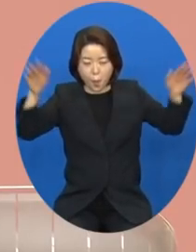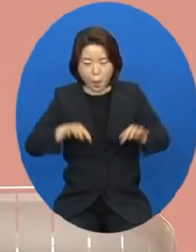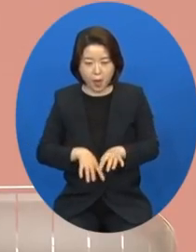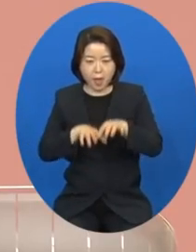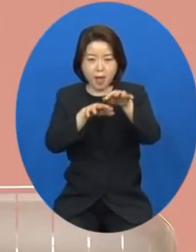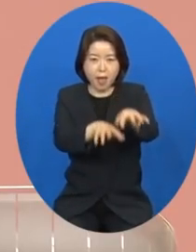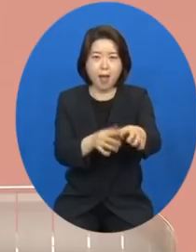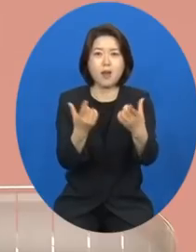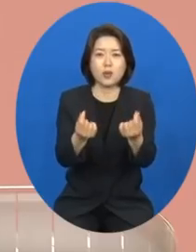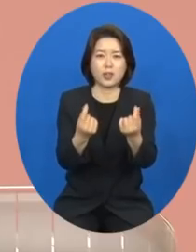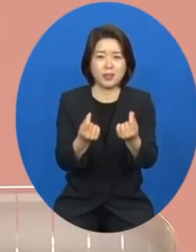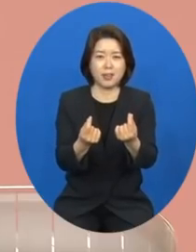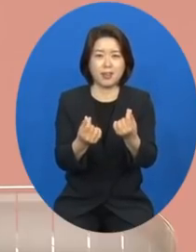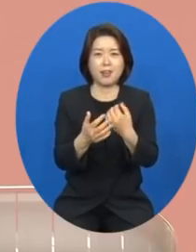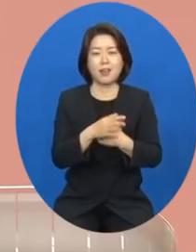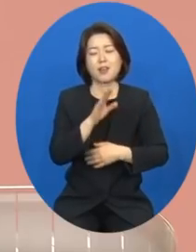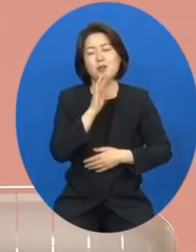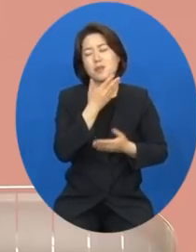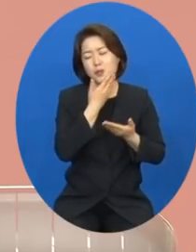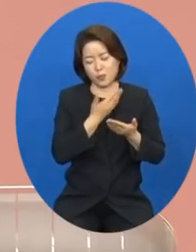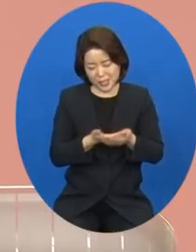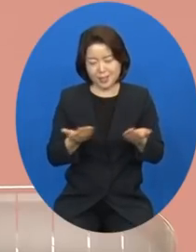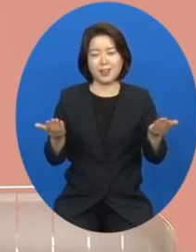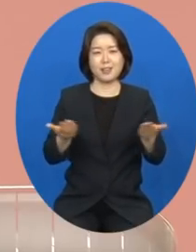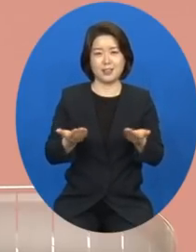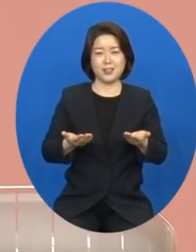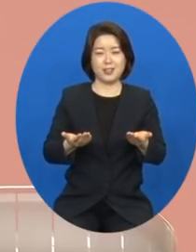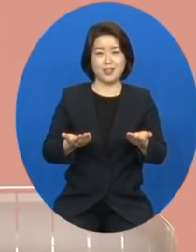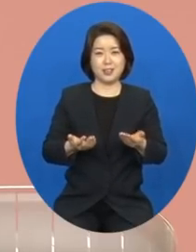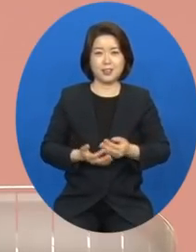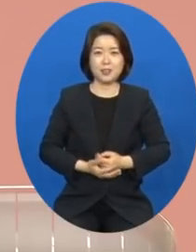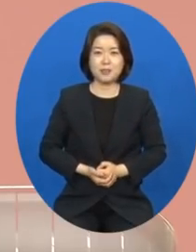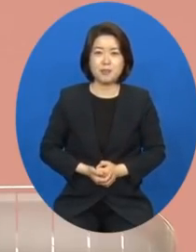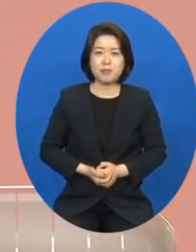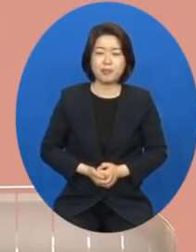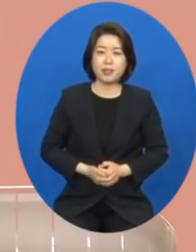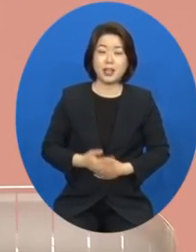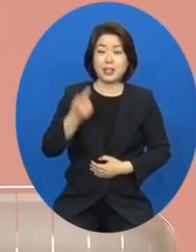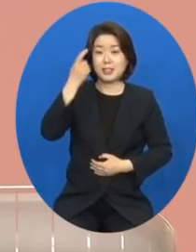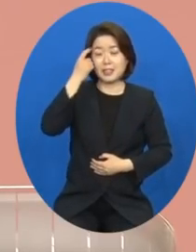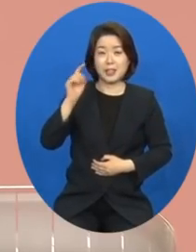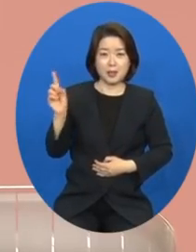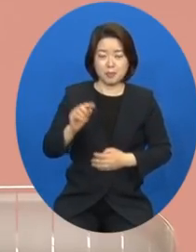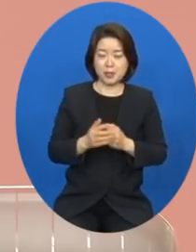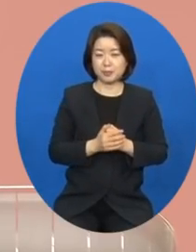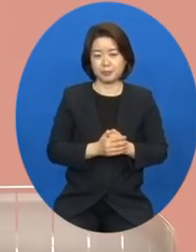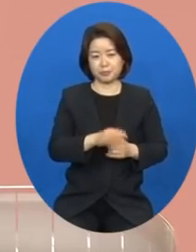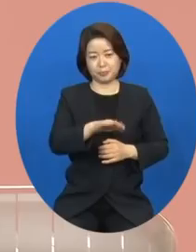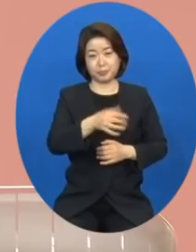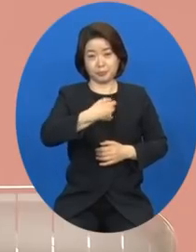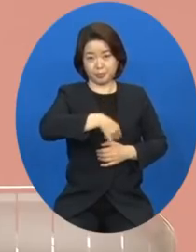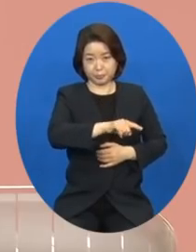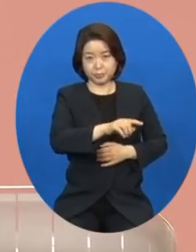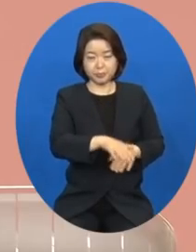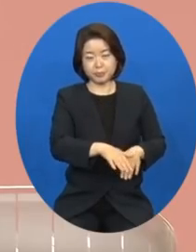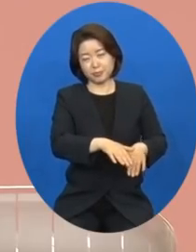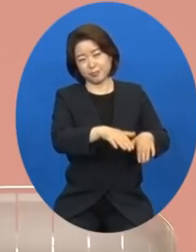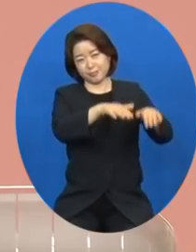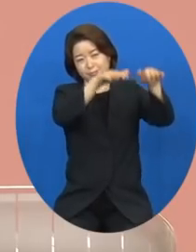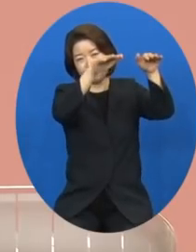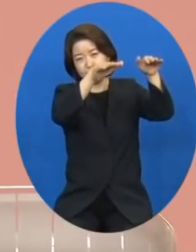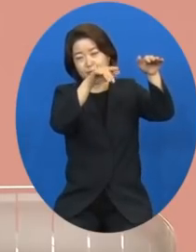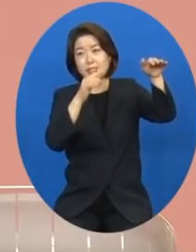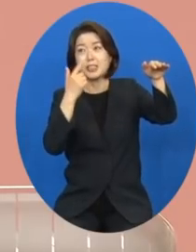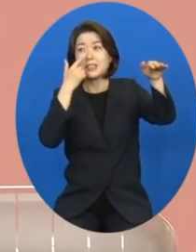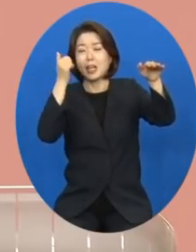거죠 얼마나 귀한 일인지 몰라요 제가 그런 생각이 들었음 나중에 그 어린 딸이 큰 다음에 그